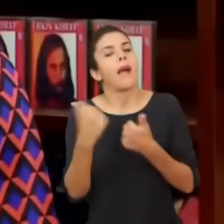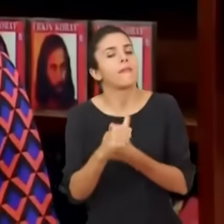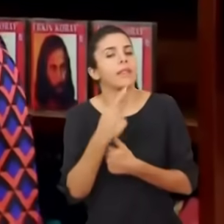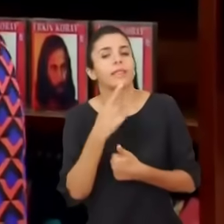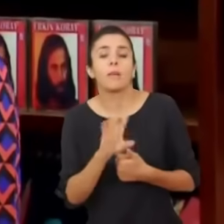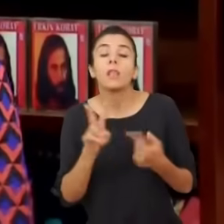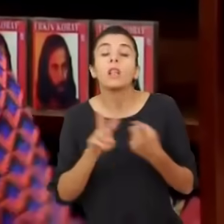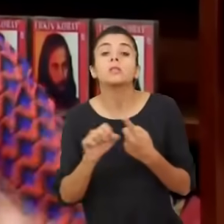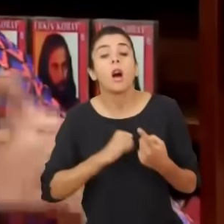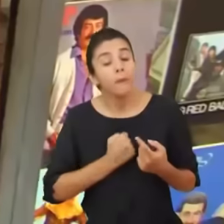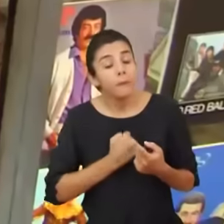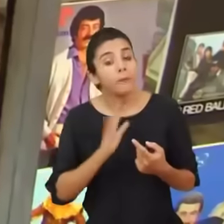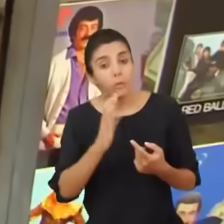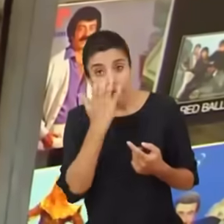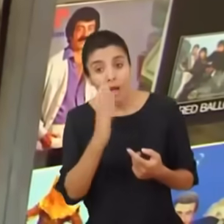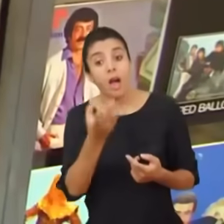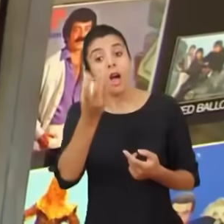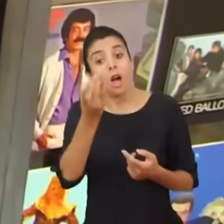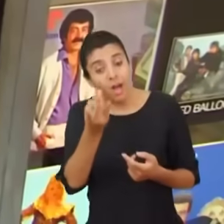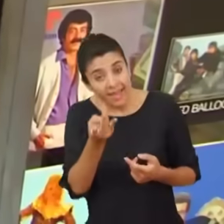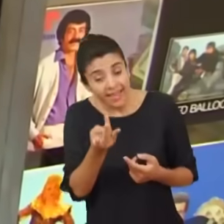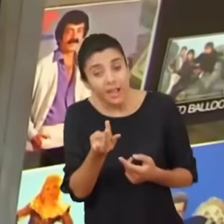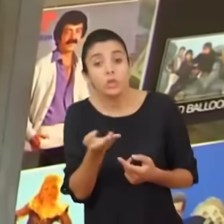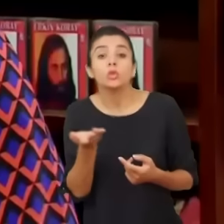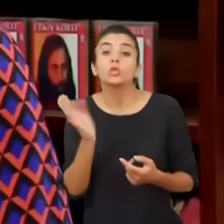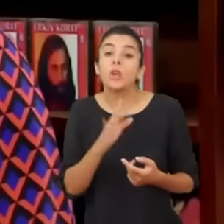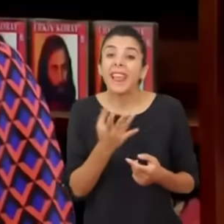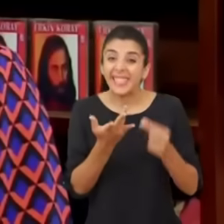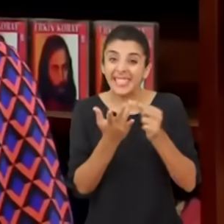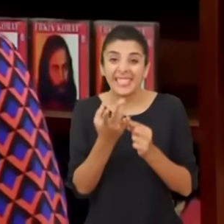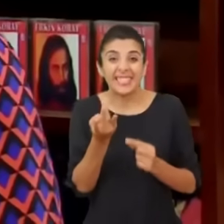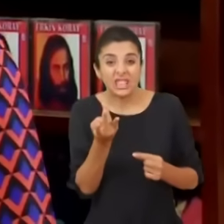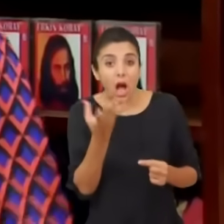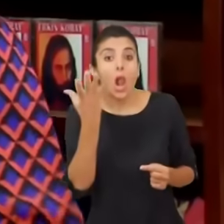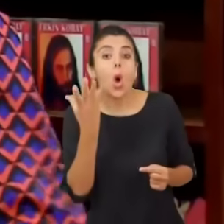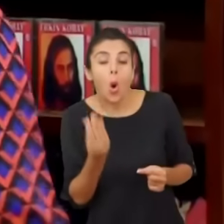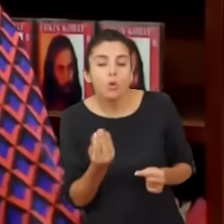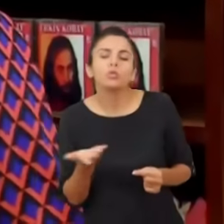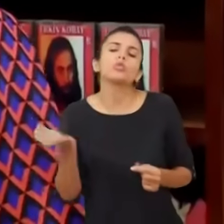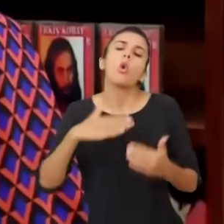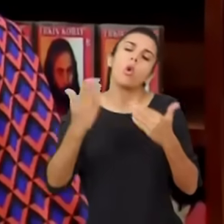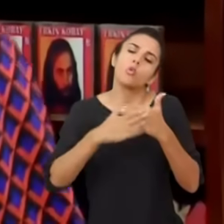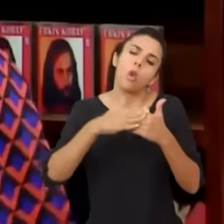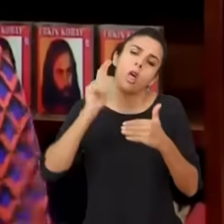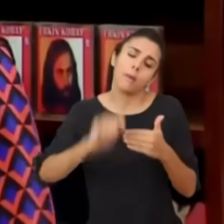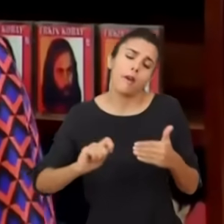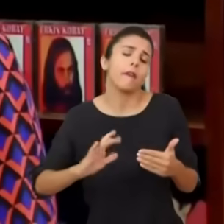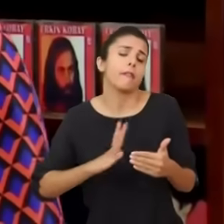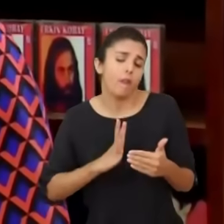ya. Nazlı canım dur daha bir yüzüğümüzü takalım. Dişanımızı şeyimizi yapalım. Ondan sonra düğünümüzü yapacağız inşallah